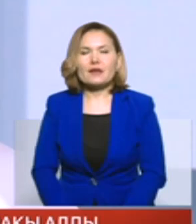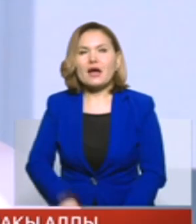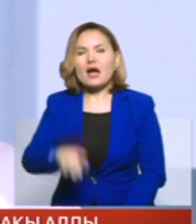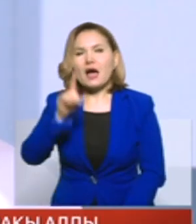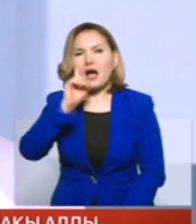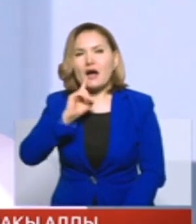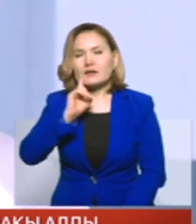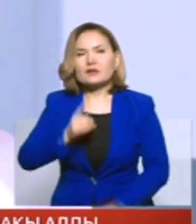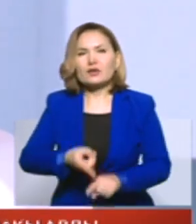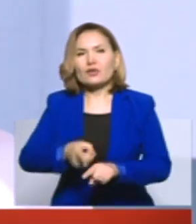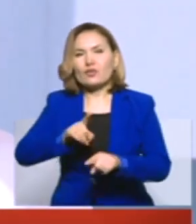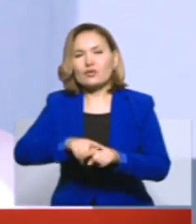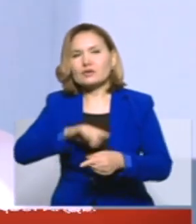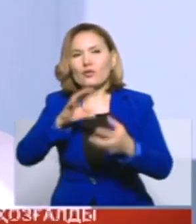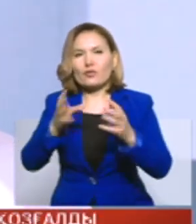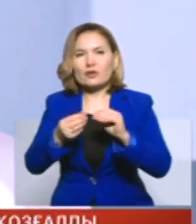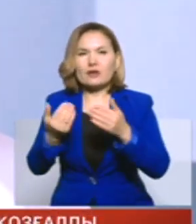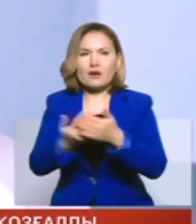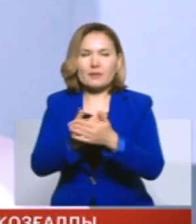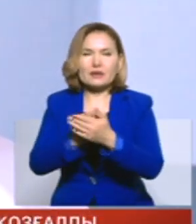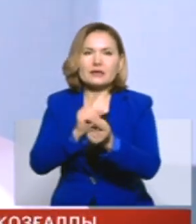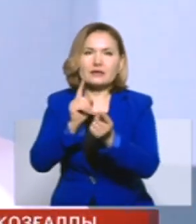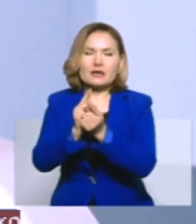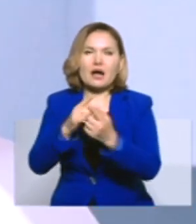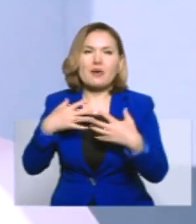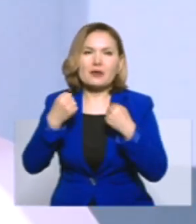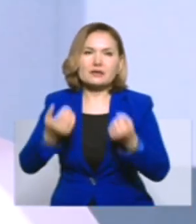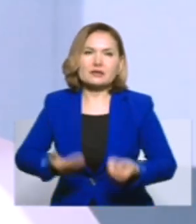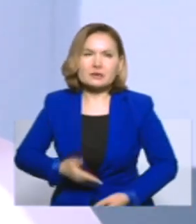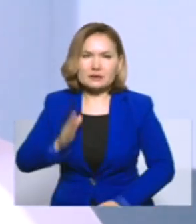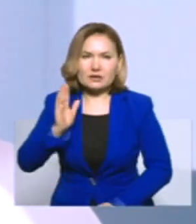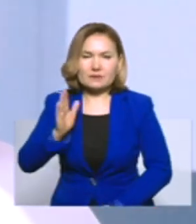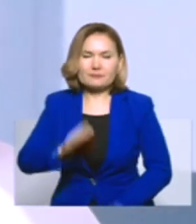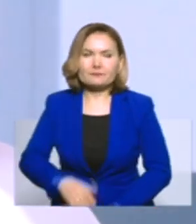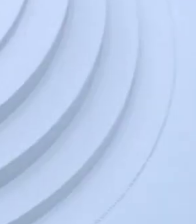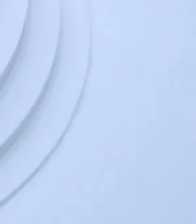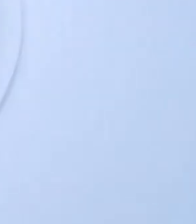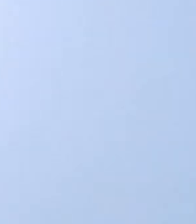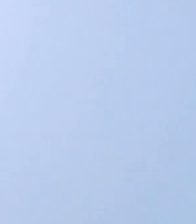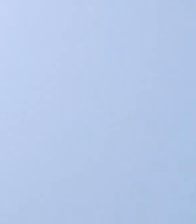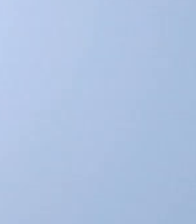Әзірге айтарымыз осы, алда ауа райы болжамы 17:00-де жүздескенше.